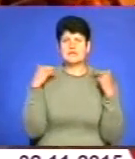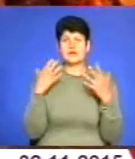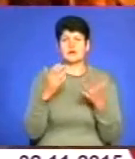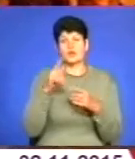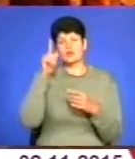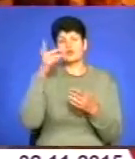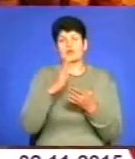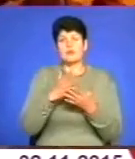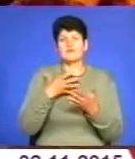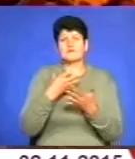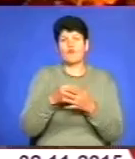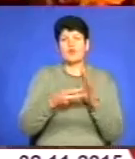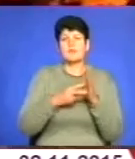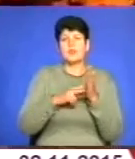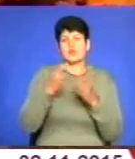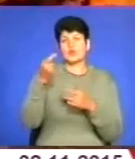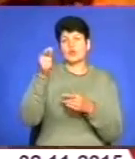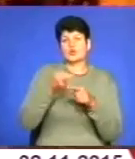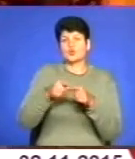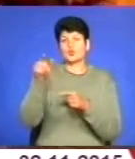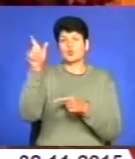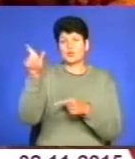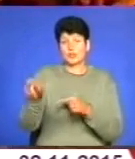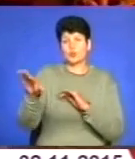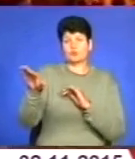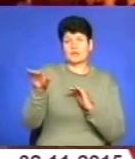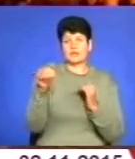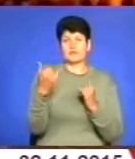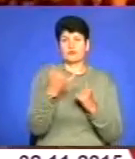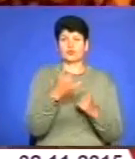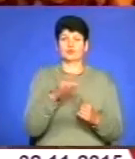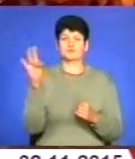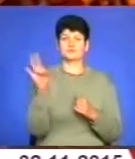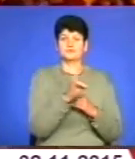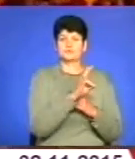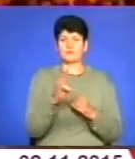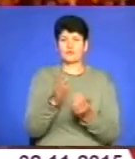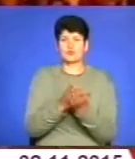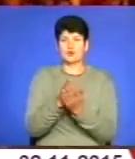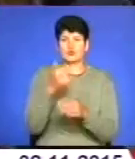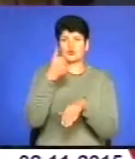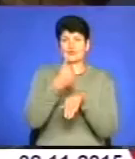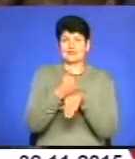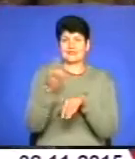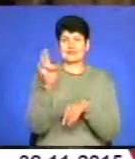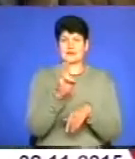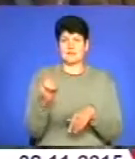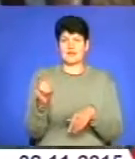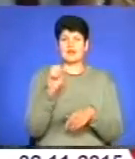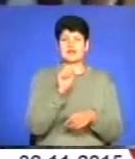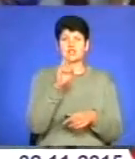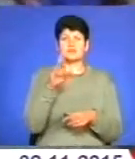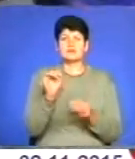плани на цього великого чоловіка і покликав його до митрополитчого служіння, те, щоб очолити саму церкву. Андрей Шептицький дбав